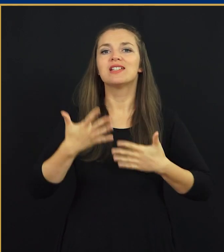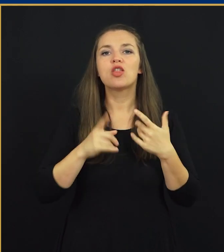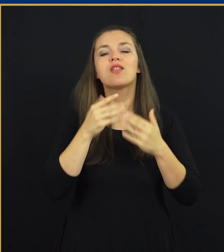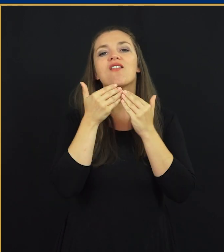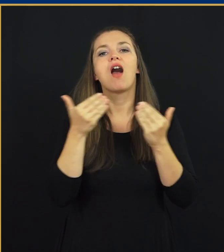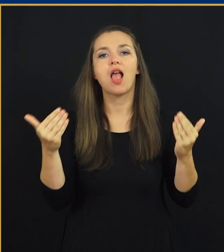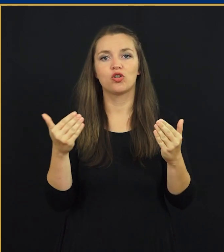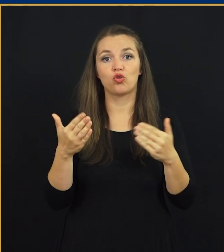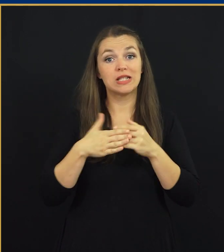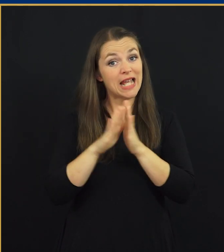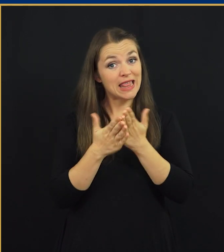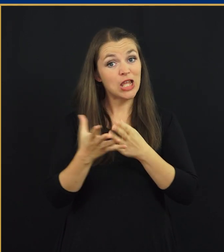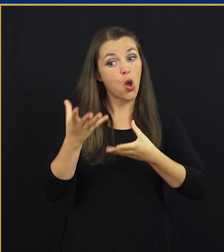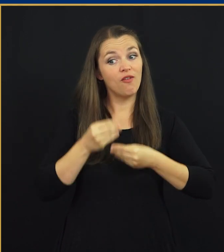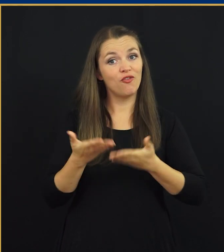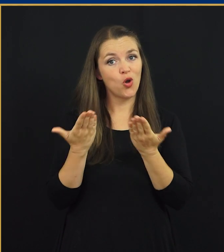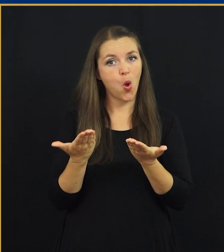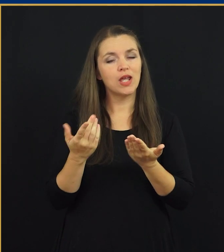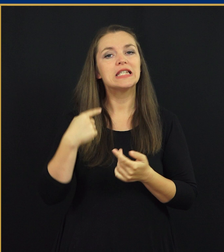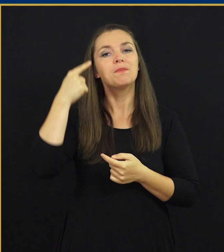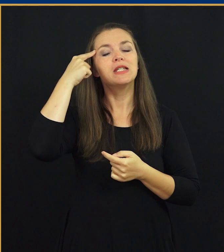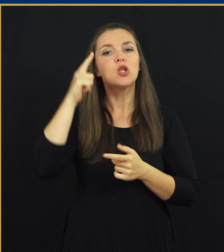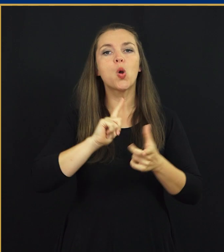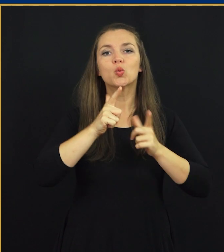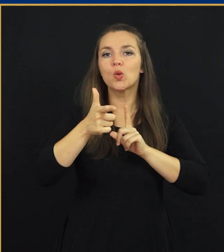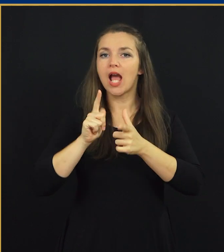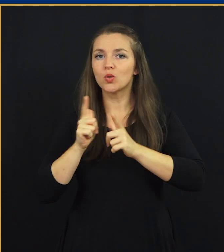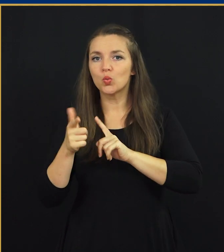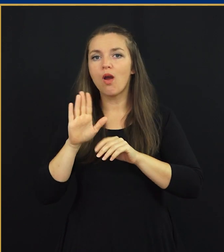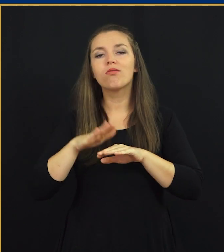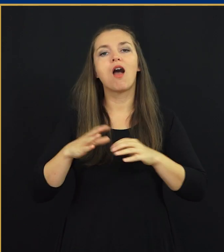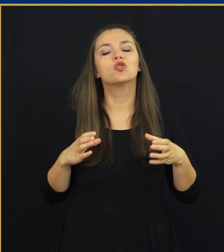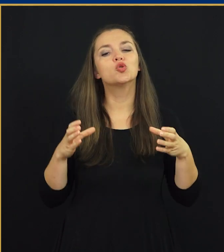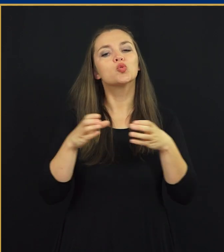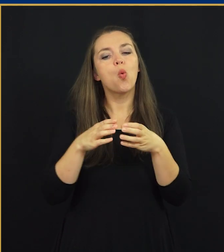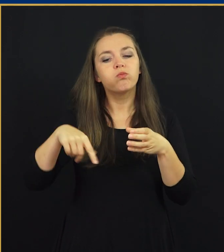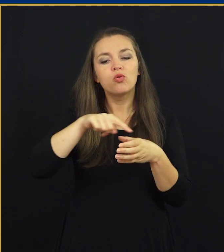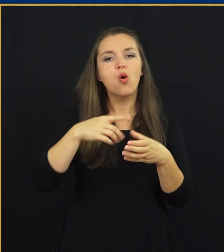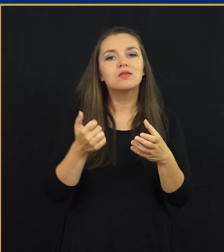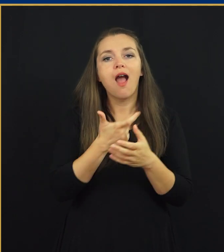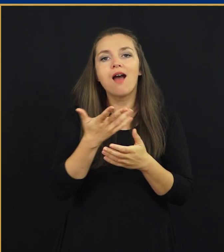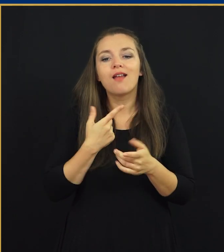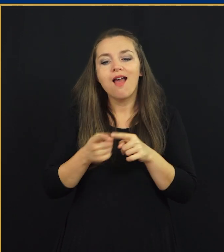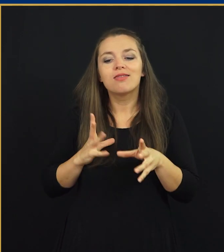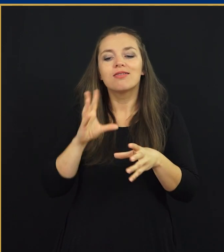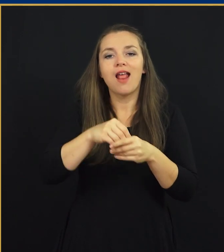in hvaležno, s knjigo v roki in z mislijo drug na drugega in na skupnost, katere